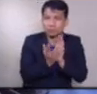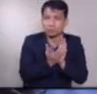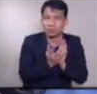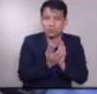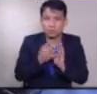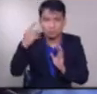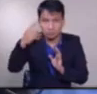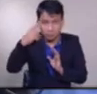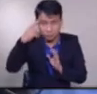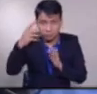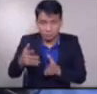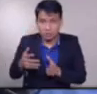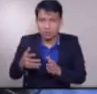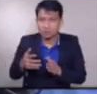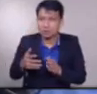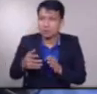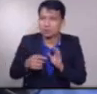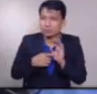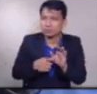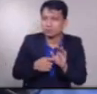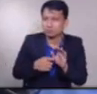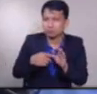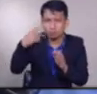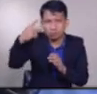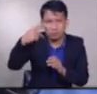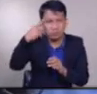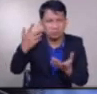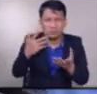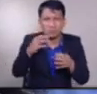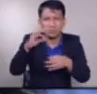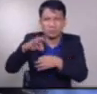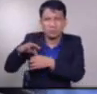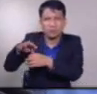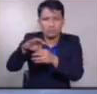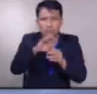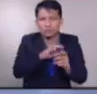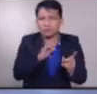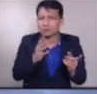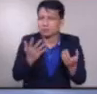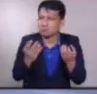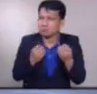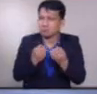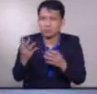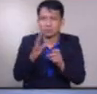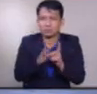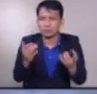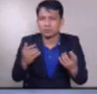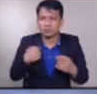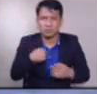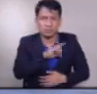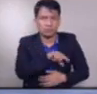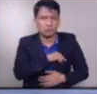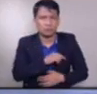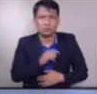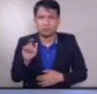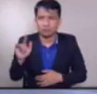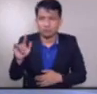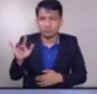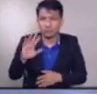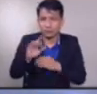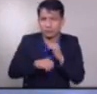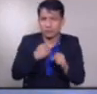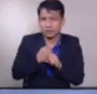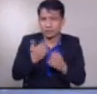political category or sabi natin yung mga voting population. So yun po ang ating bintahe because for 25 years,